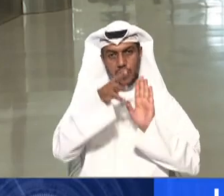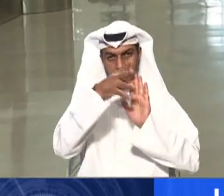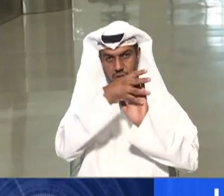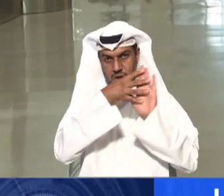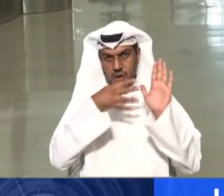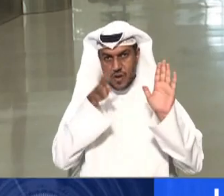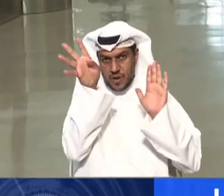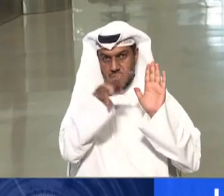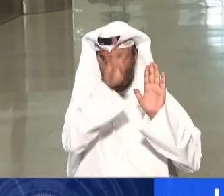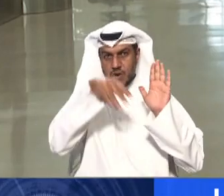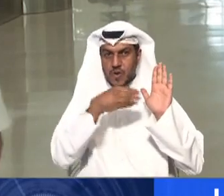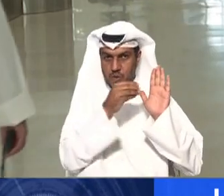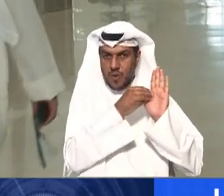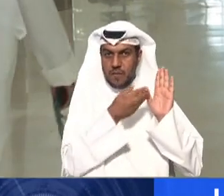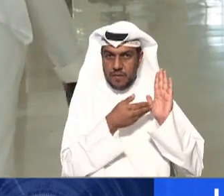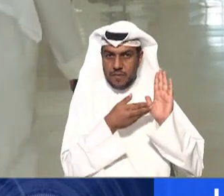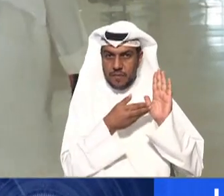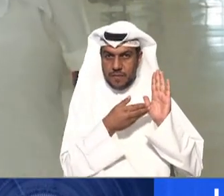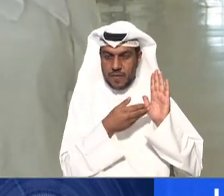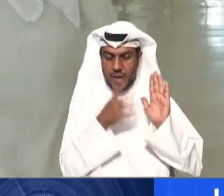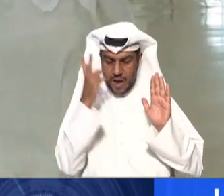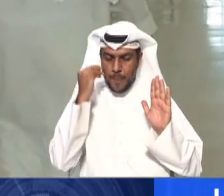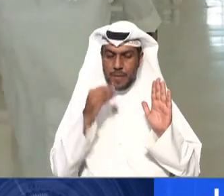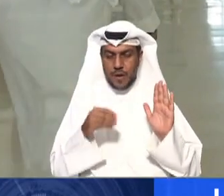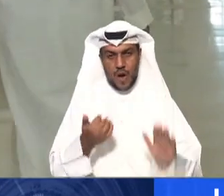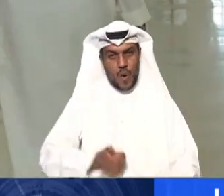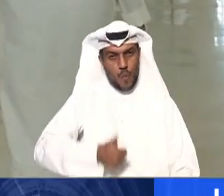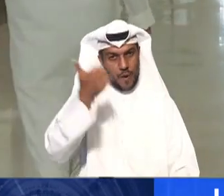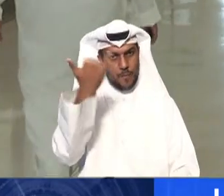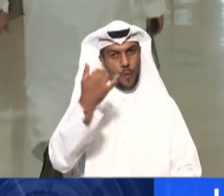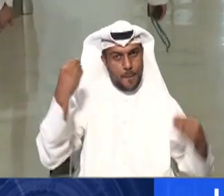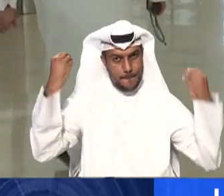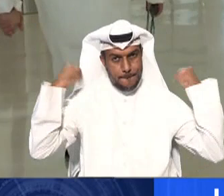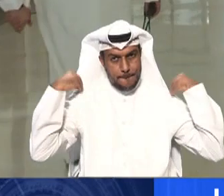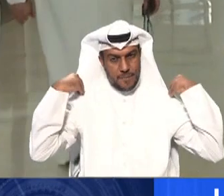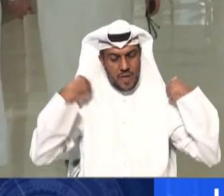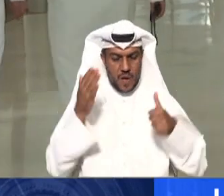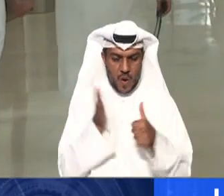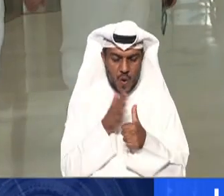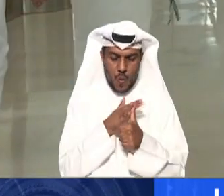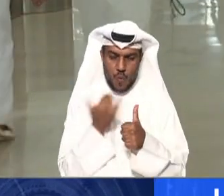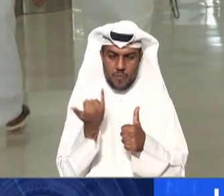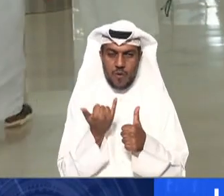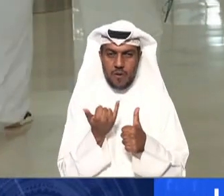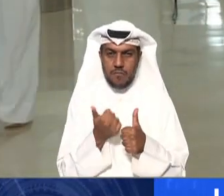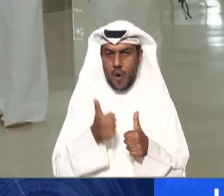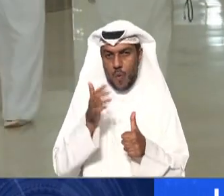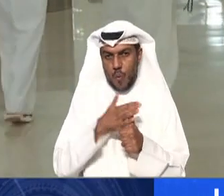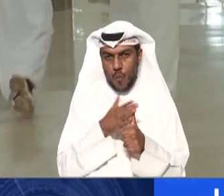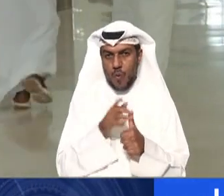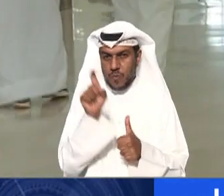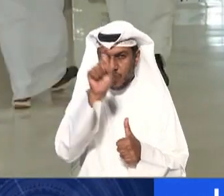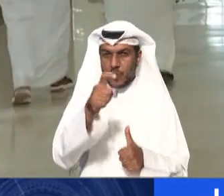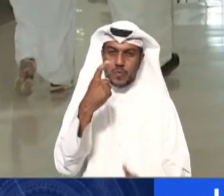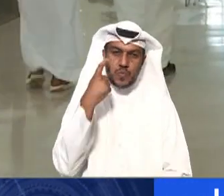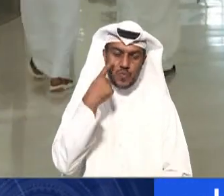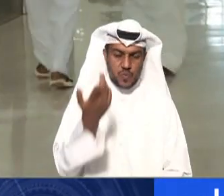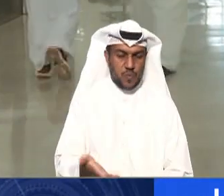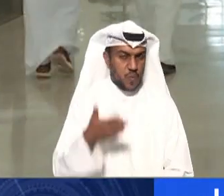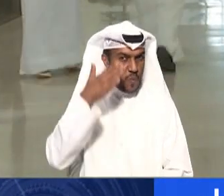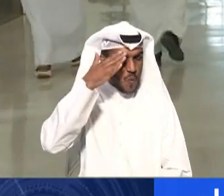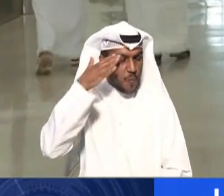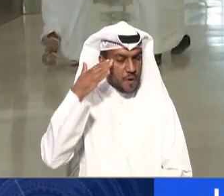المستثمرين وصغار المستثمرين نود أن تكون هذه أولى أنها تقدم لتراعي الظرف وتراعي المشاكل اللي طبوا فيها في